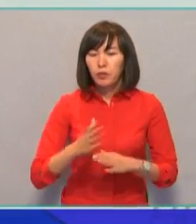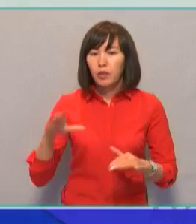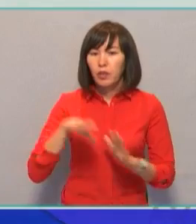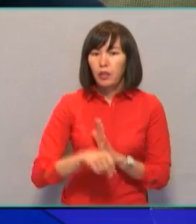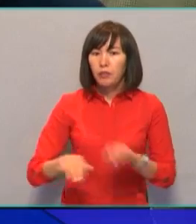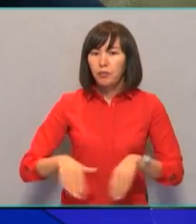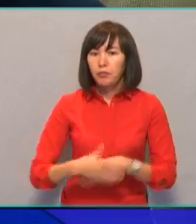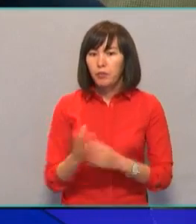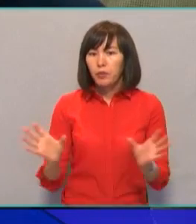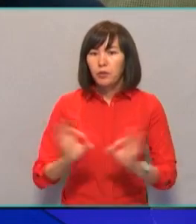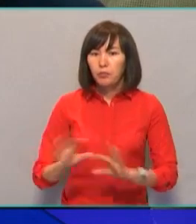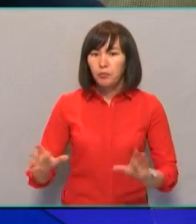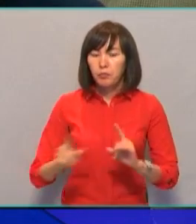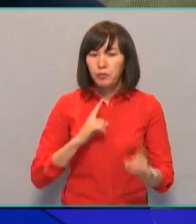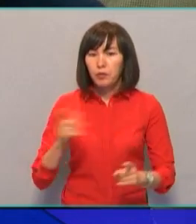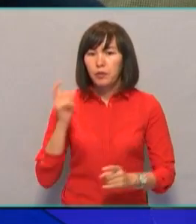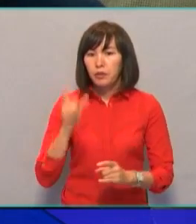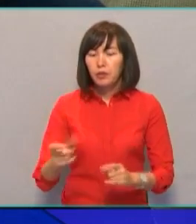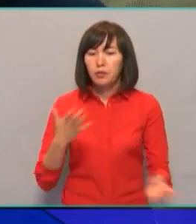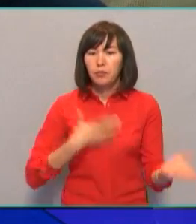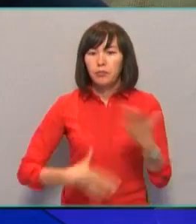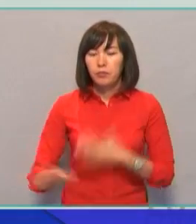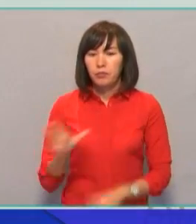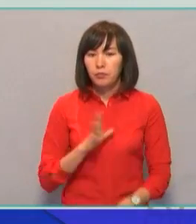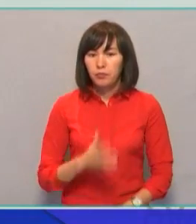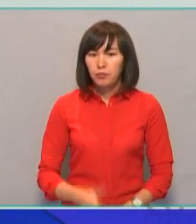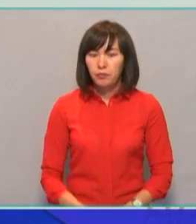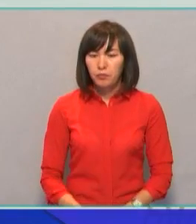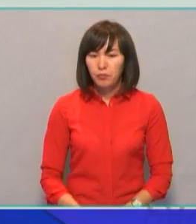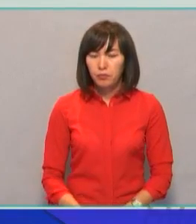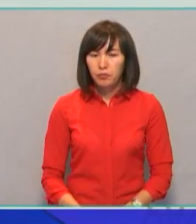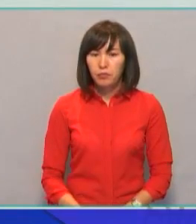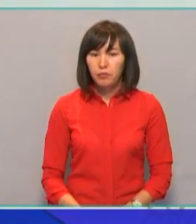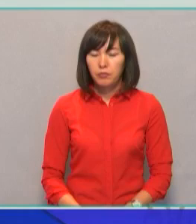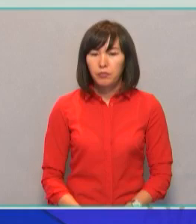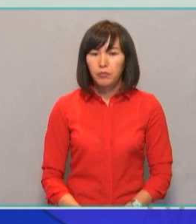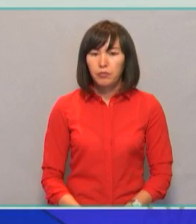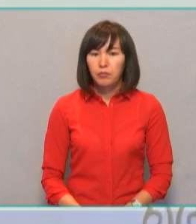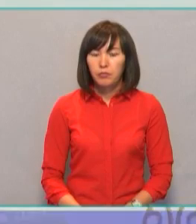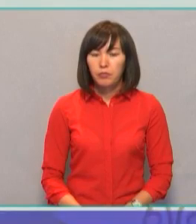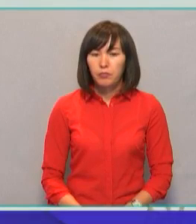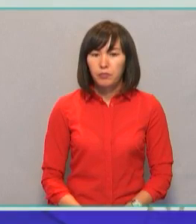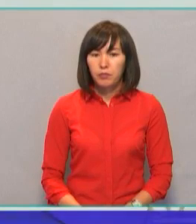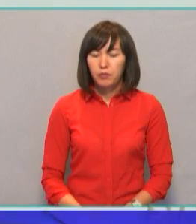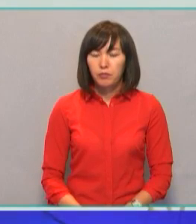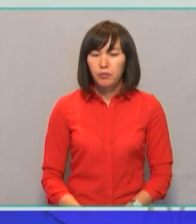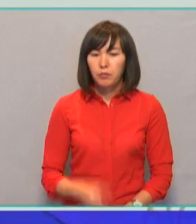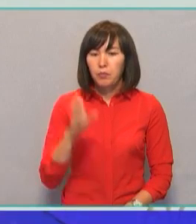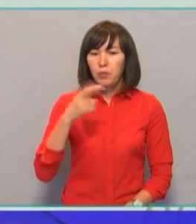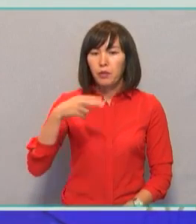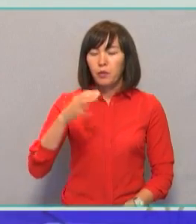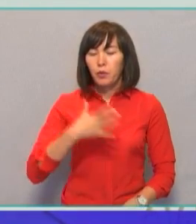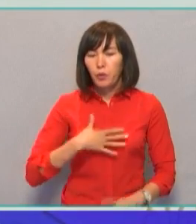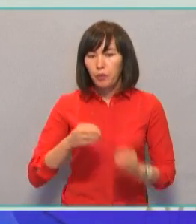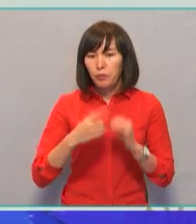енетін жаңалықтарды жеткізіп, жиналғандарды қуантты. Жалақыны көбейіп атқанда БДО деген бар, БДО бізде 17 мың теңге.